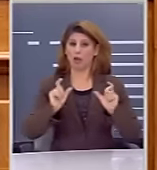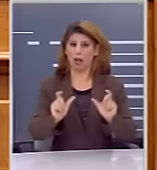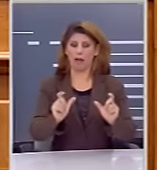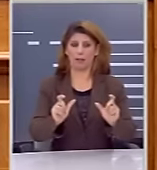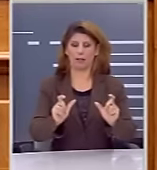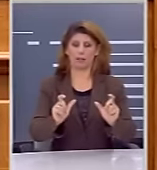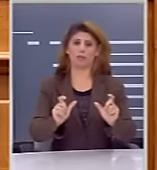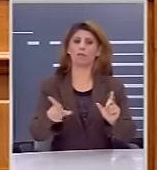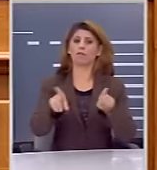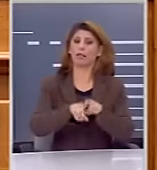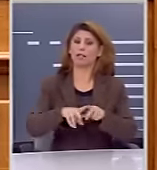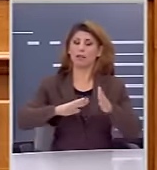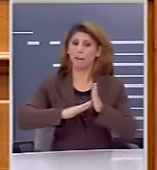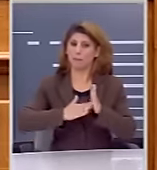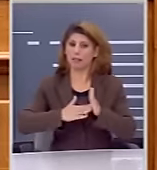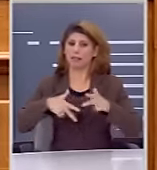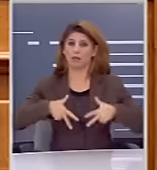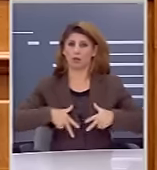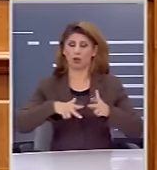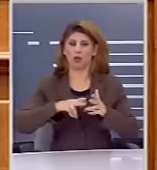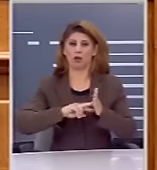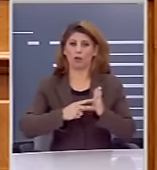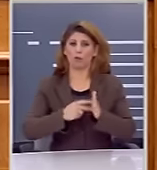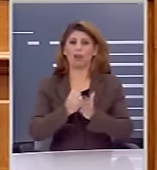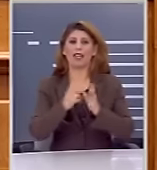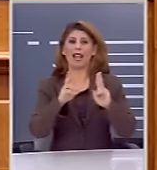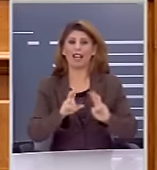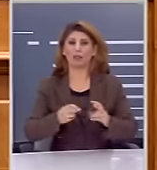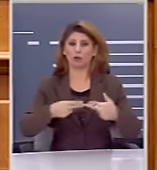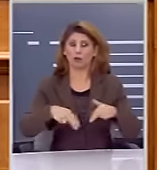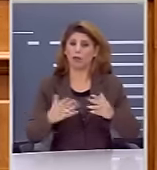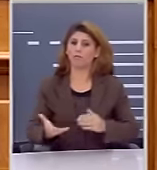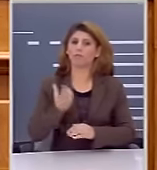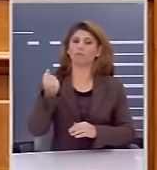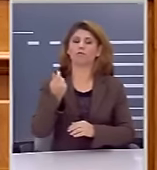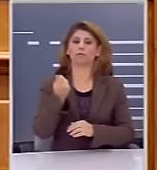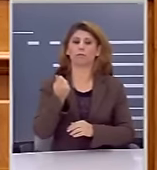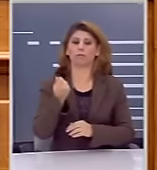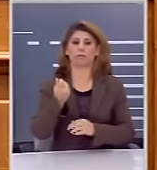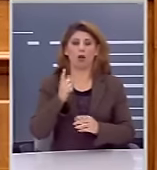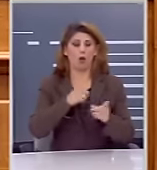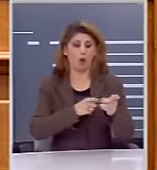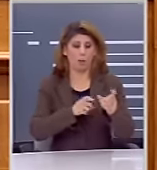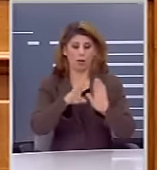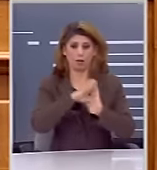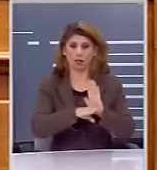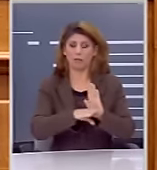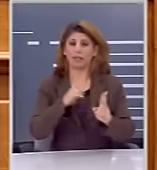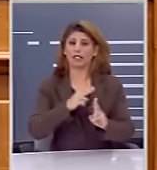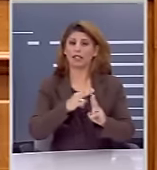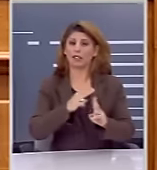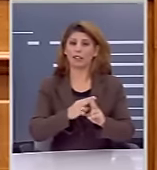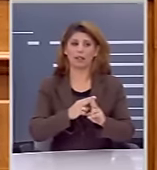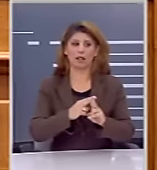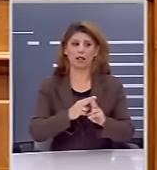εκδοσή με τις υπηρεσίες του Υπουργείου Οικονομικών και του Πολιτικού Συνεδρίου, εξασφαλίστηκαν οι αναγκαίες προμήθειες οπλικών συστημάτων, κυρίως τα follow-on